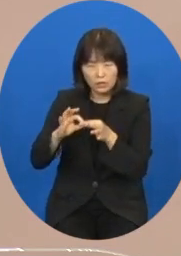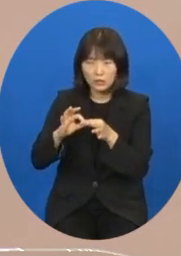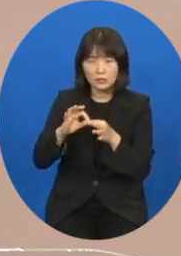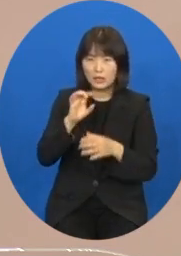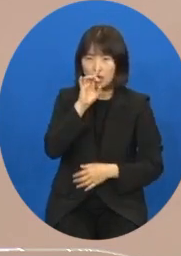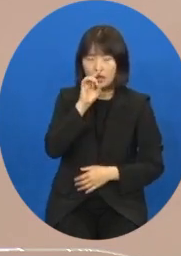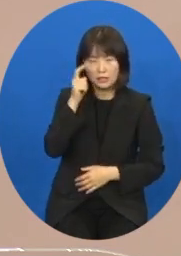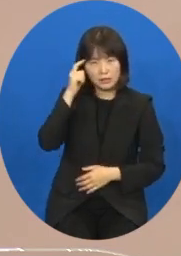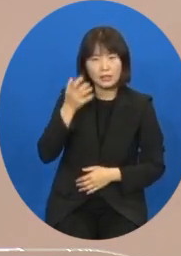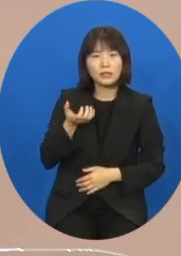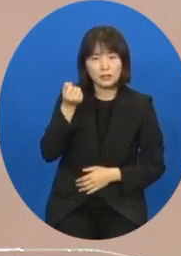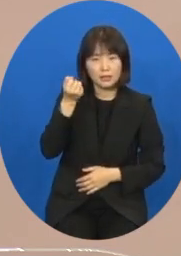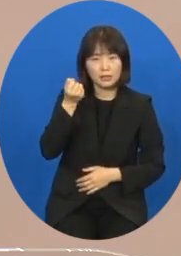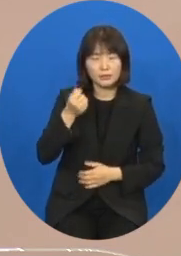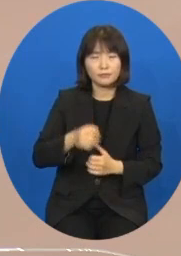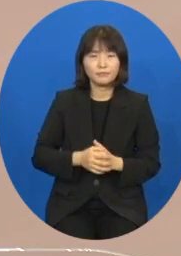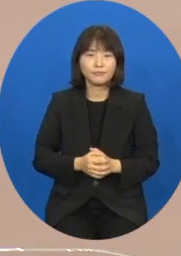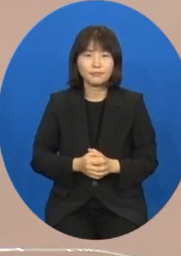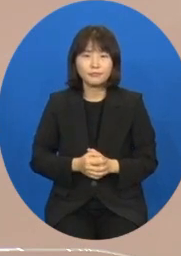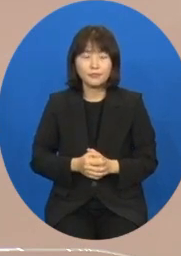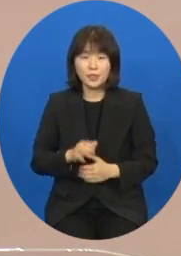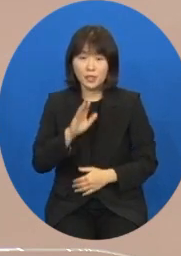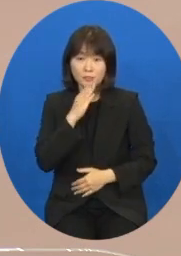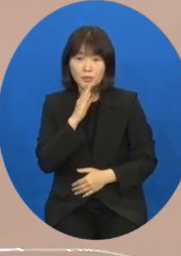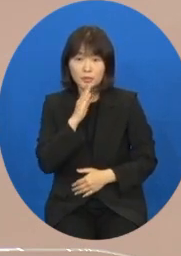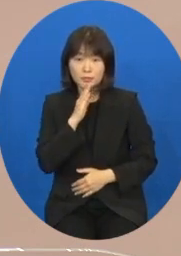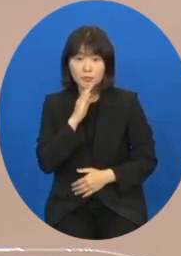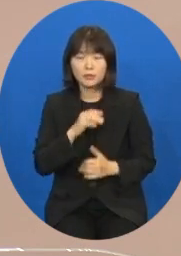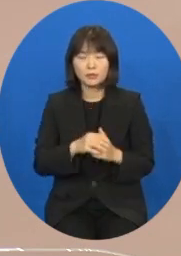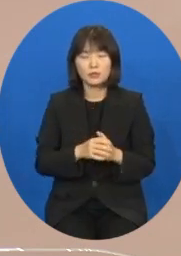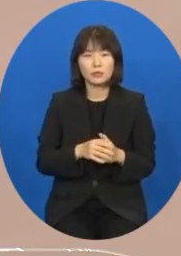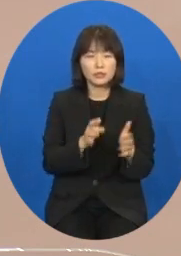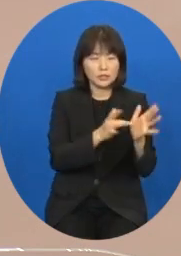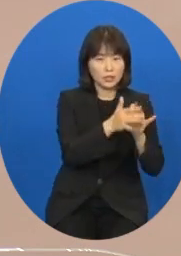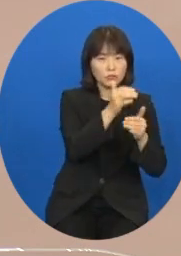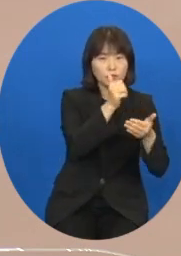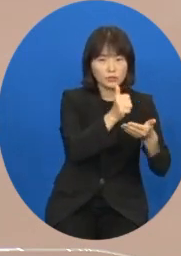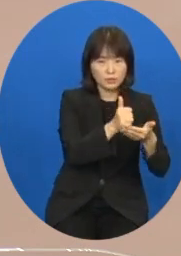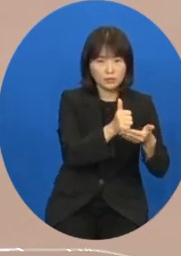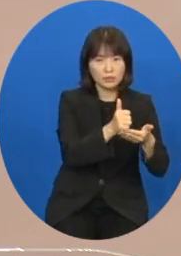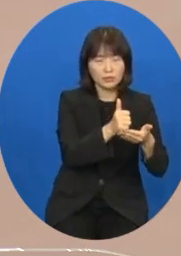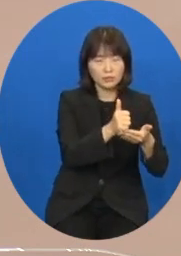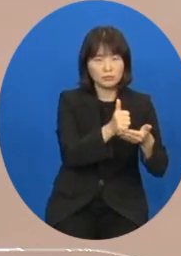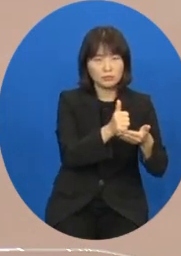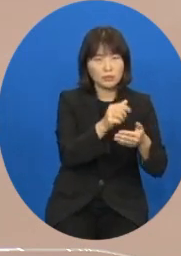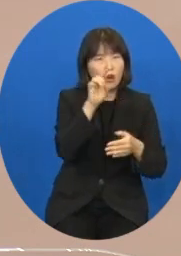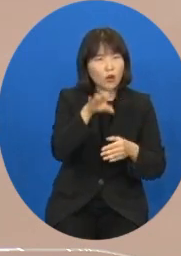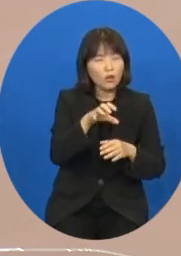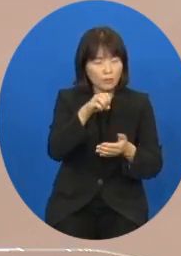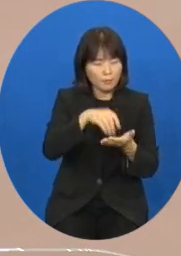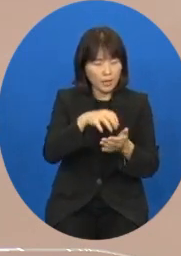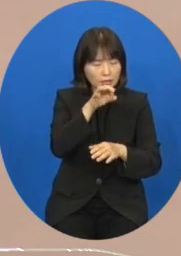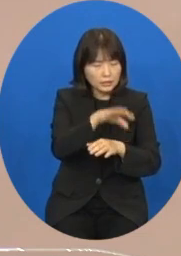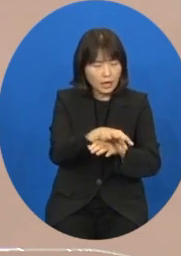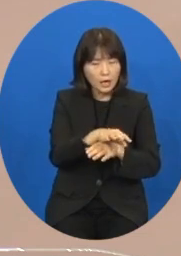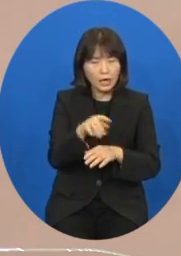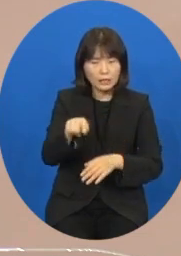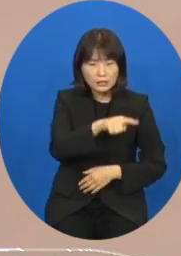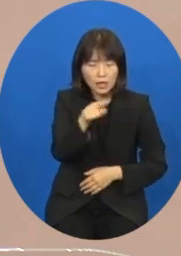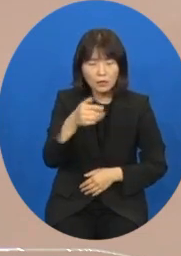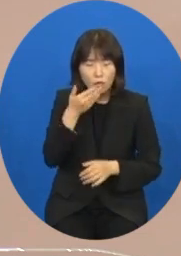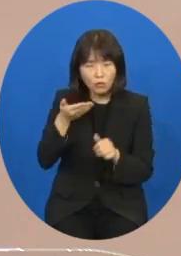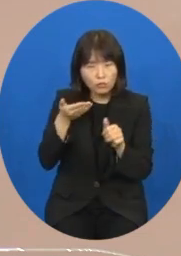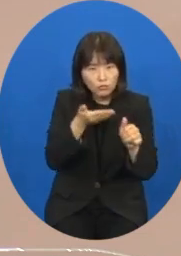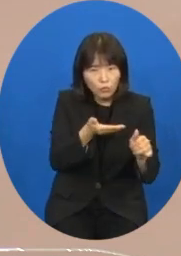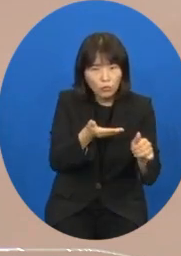겁니다. 아니나 다를까 빌립이 예수님께서 어디서 빵을 사다가 이 사람을 먹이겠느냐